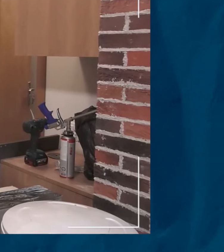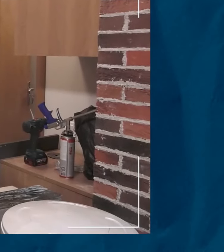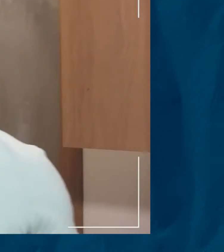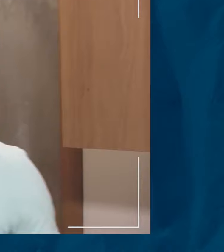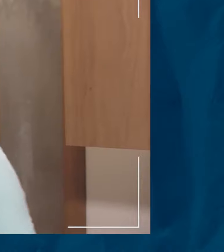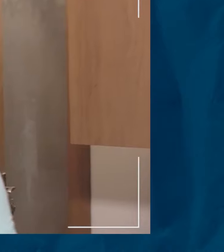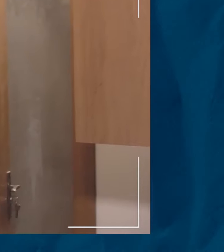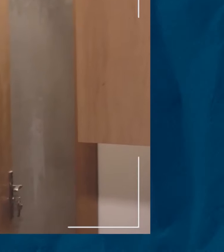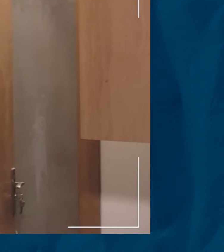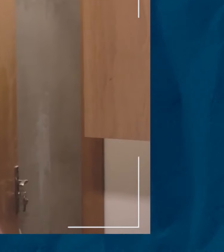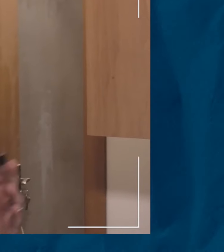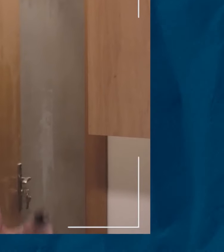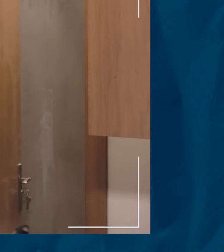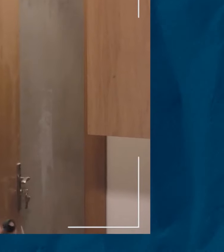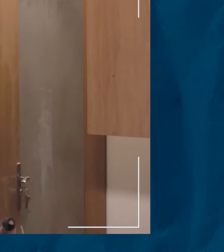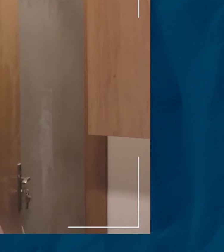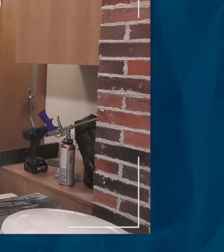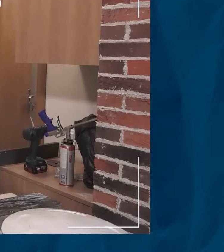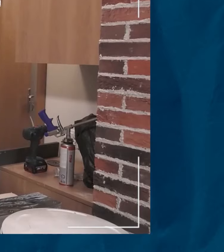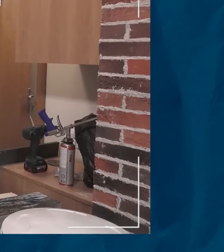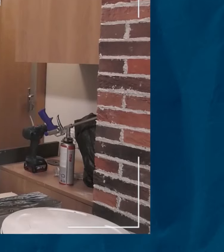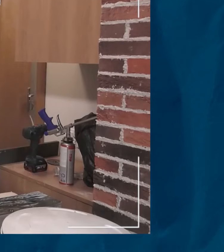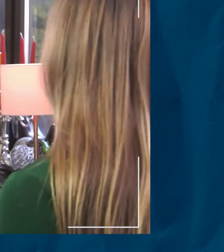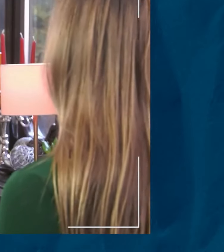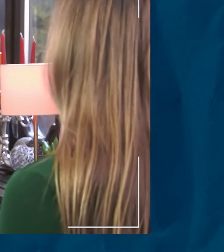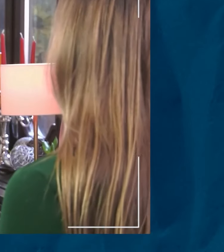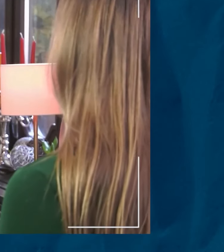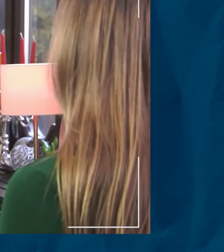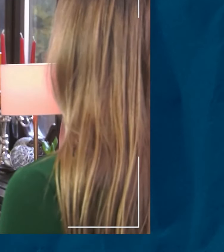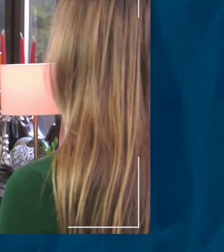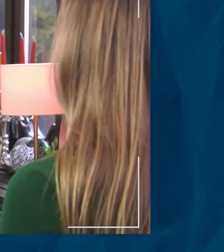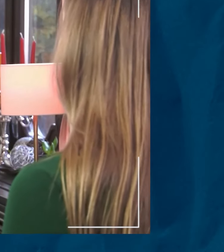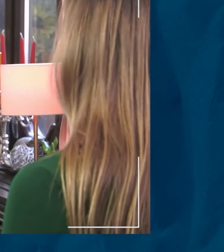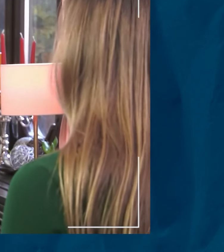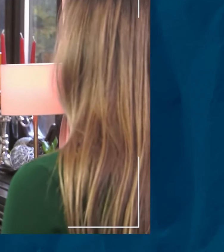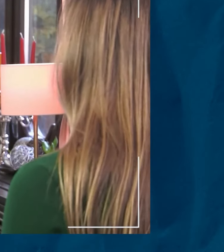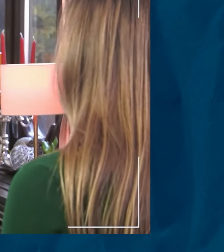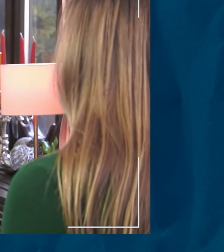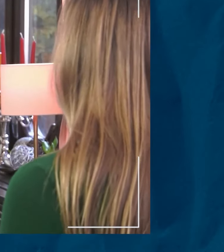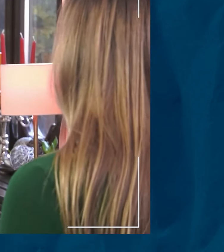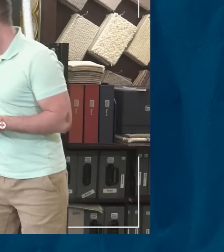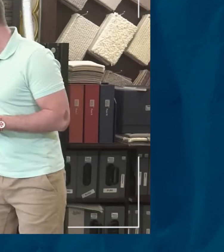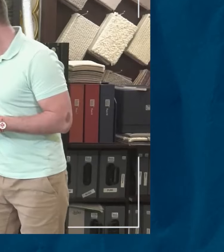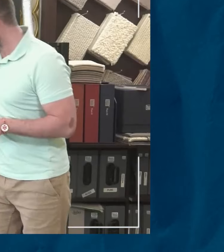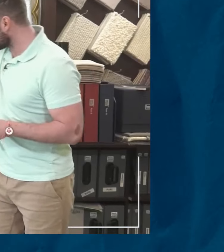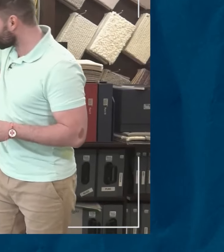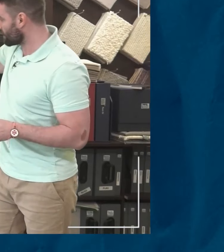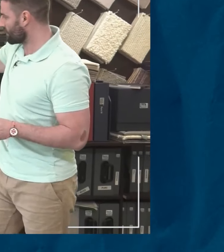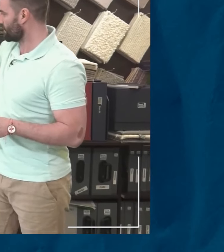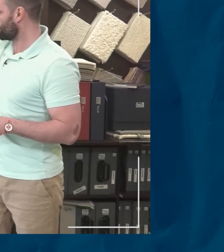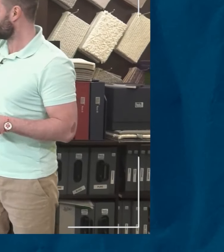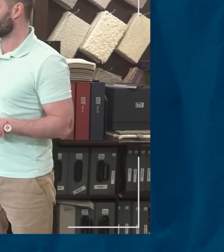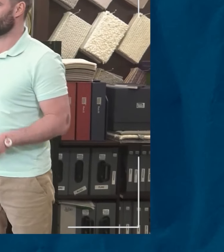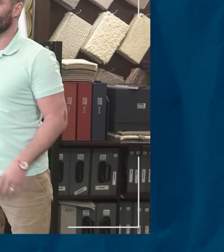плиз. Ето, аз плиз ми помогна. Плиз. Ето как аз плиз.